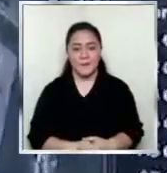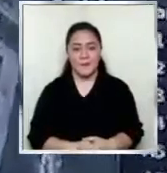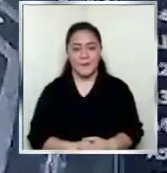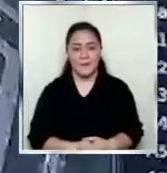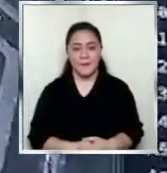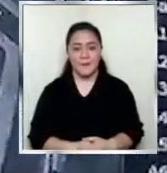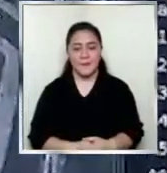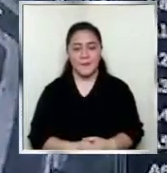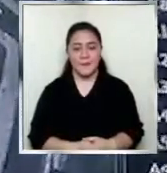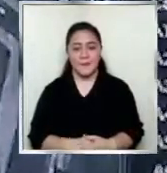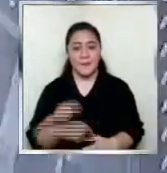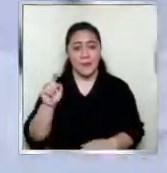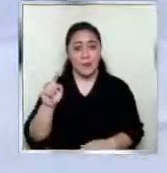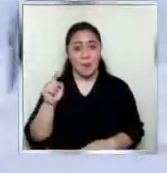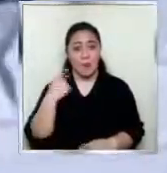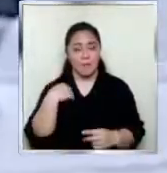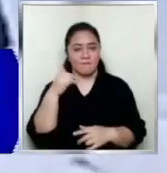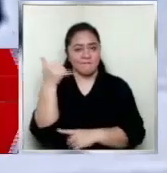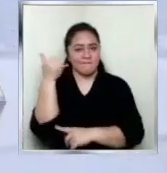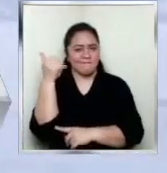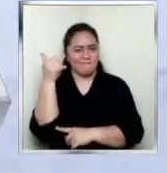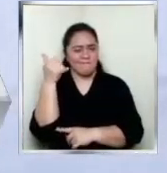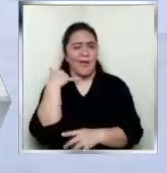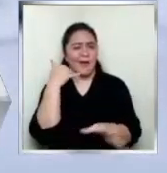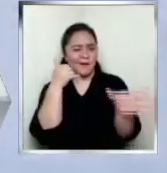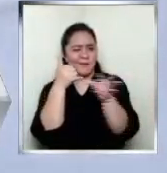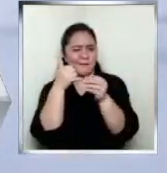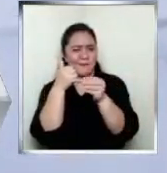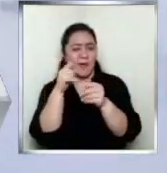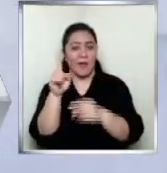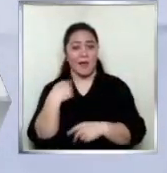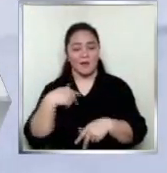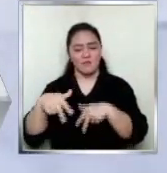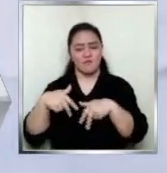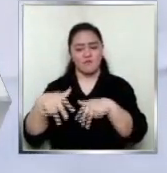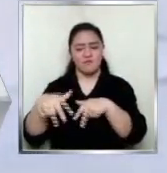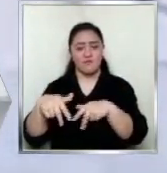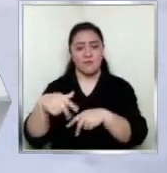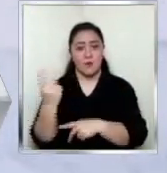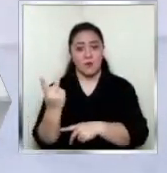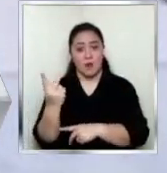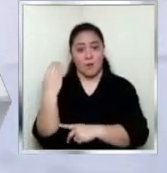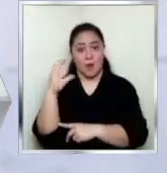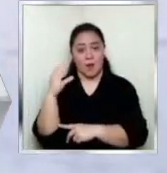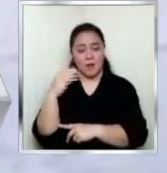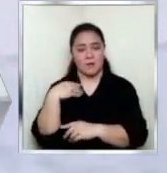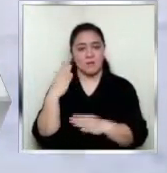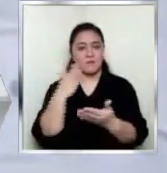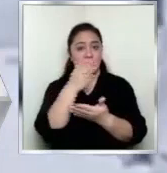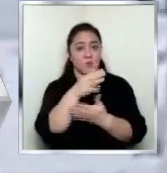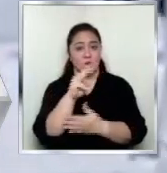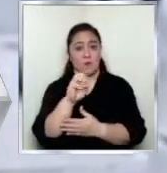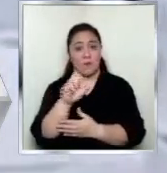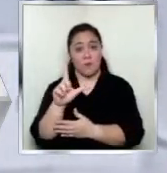Sa kuha ng CCTV video na ito, makikitang naglalakad ang magpinsan sa Roosevelt Avenue papunta sa isang mall bandang alas 2 ng hapon